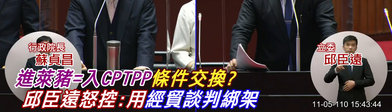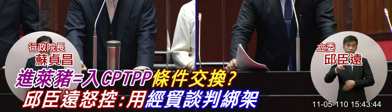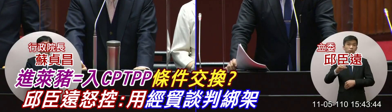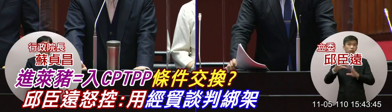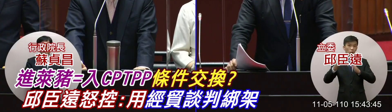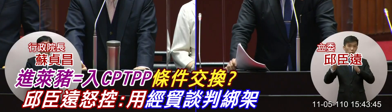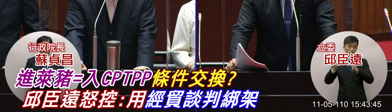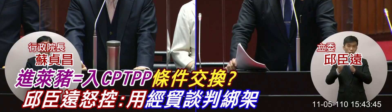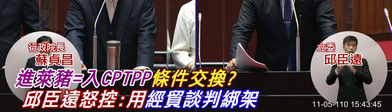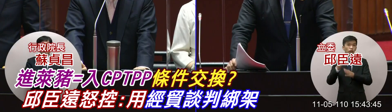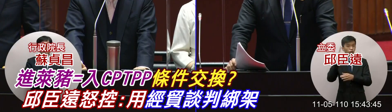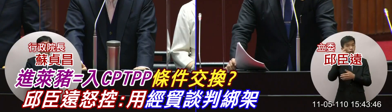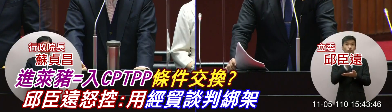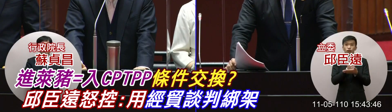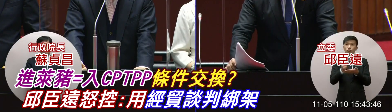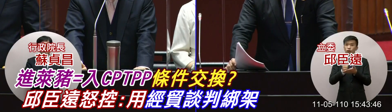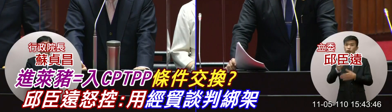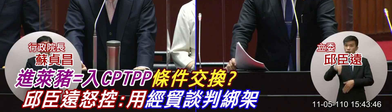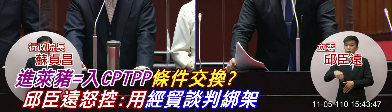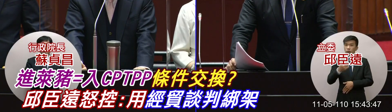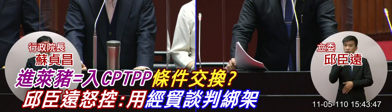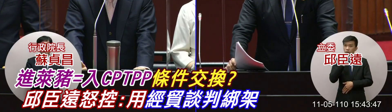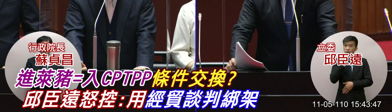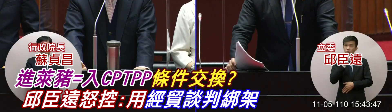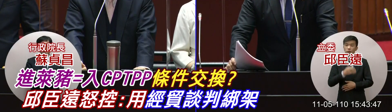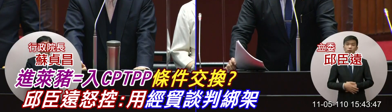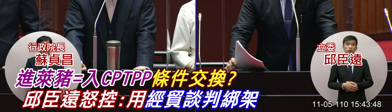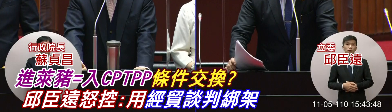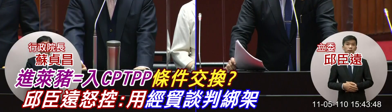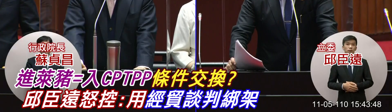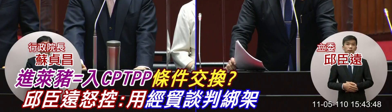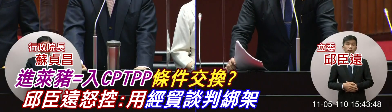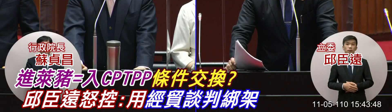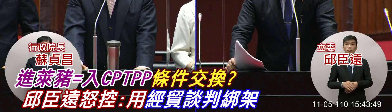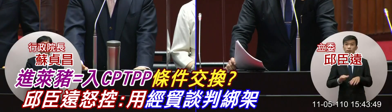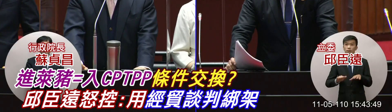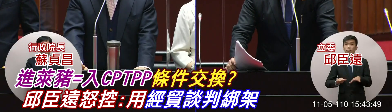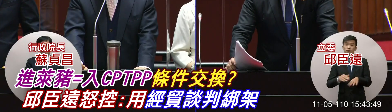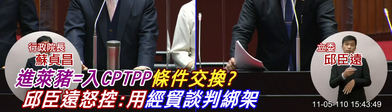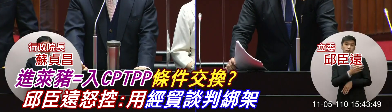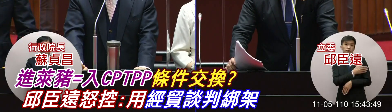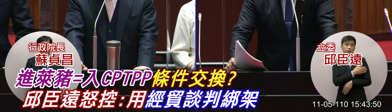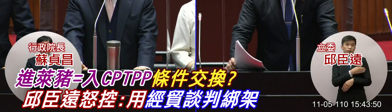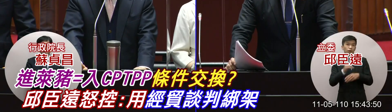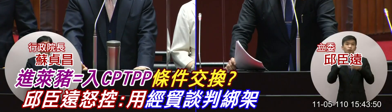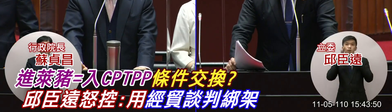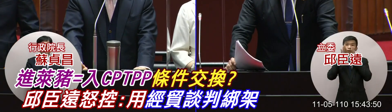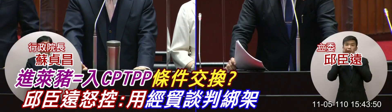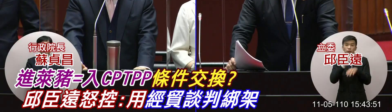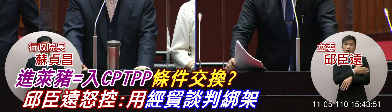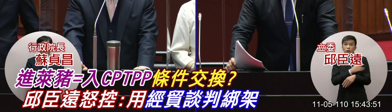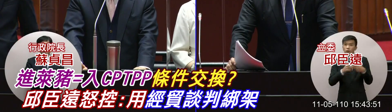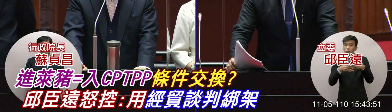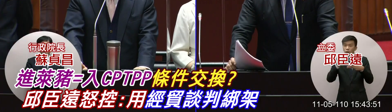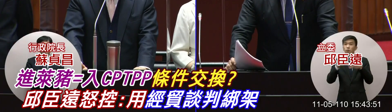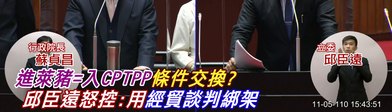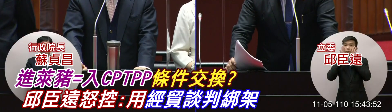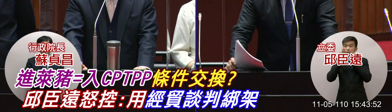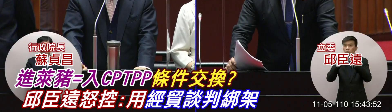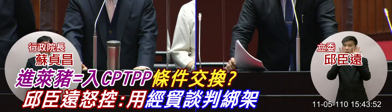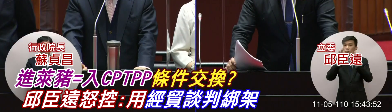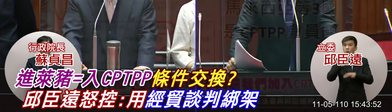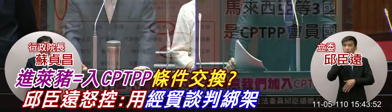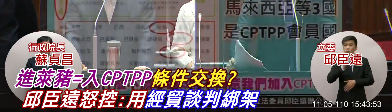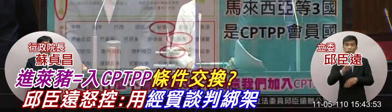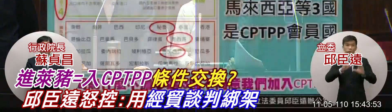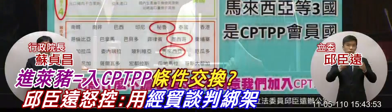允许这个进口的部分。我们现在来看一下哈，我们根据这个我们陈主委哈这几天的脸书哈有公布27个使用莱克多